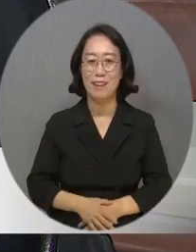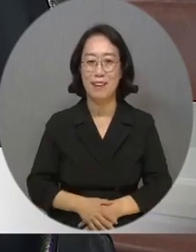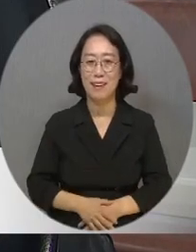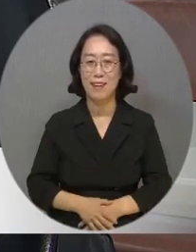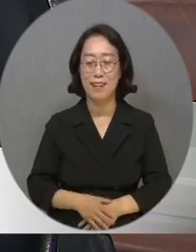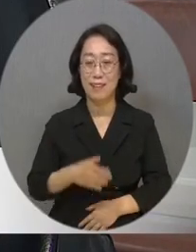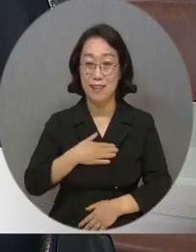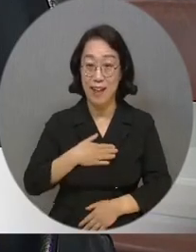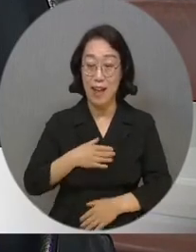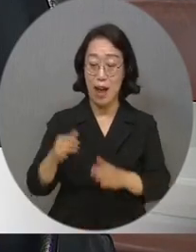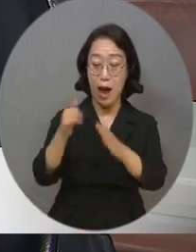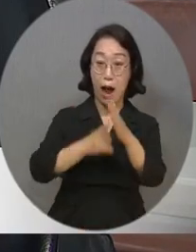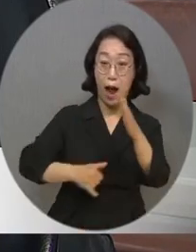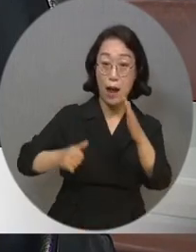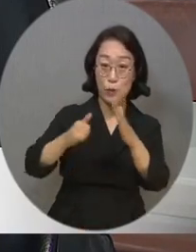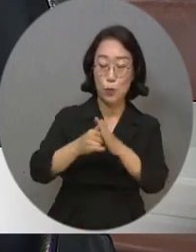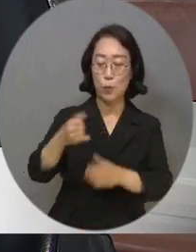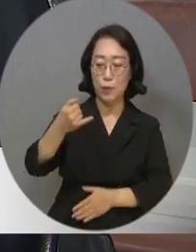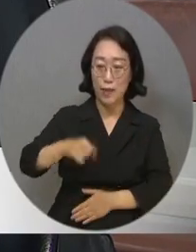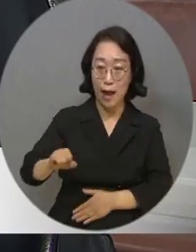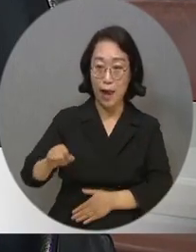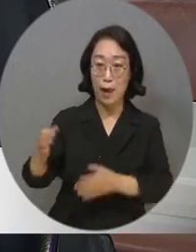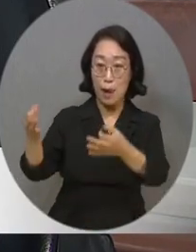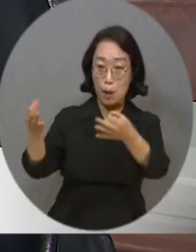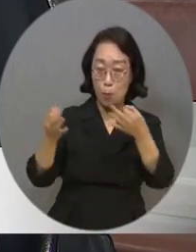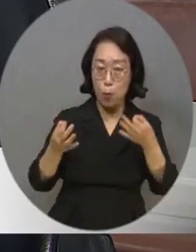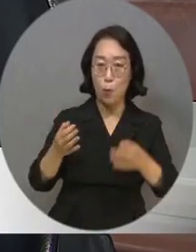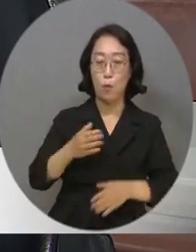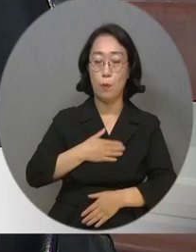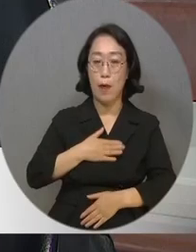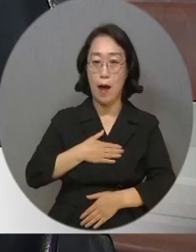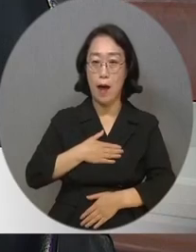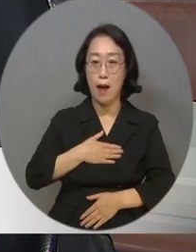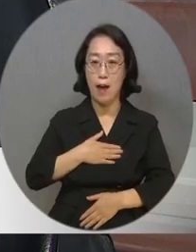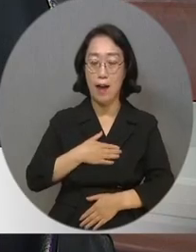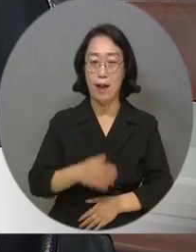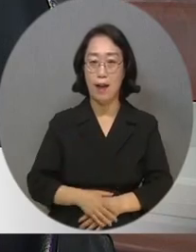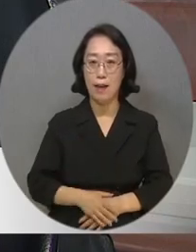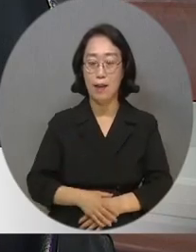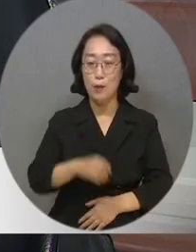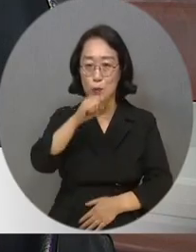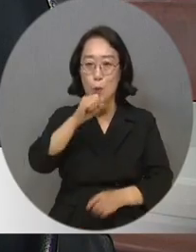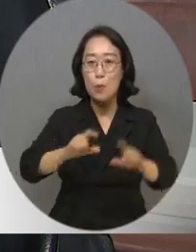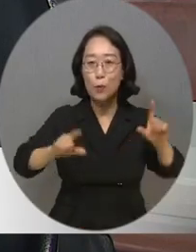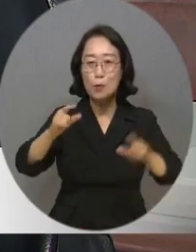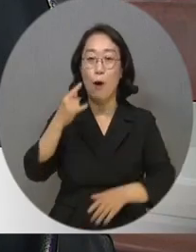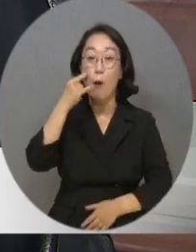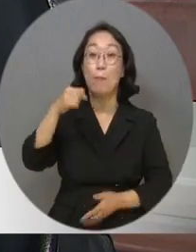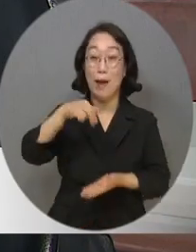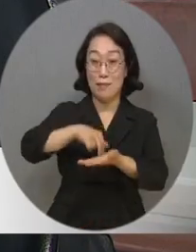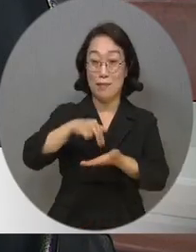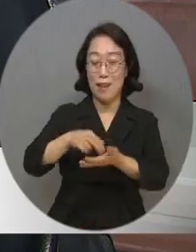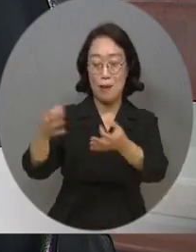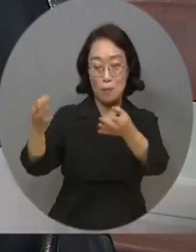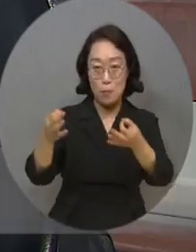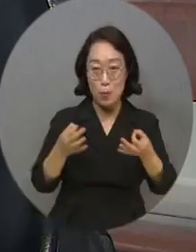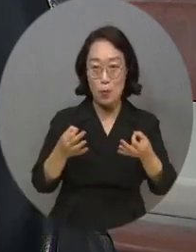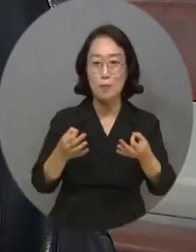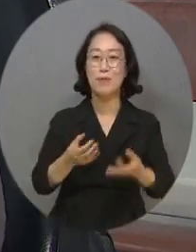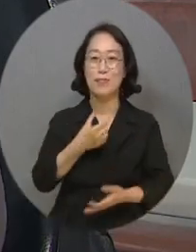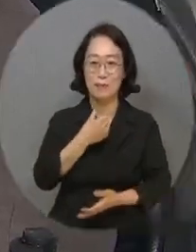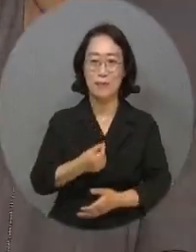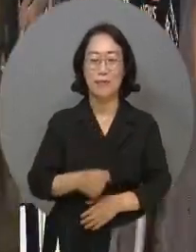저희 그 가족들이나 딸에게도 뭔가 이렇게 좋은 모습을 보여주는 엄마가 되고